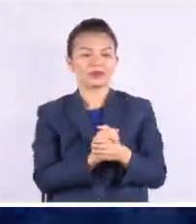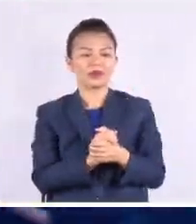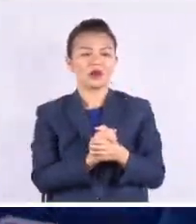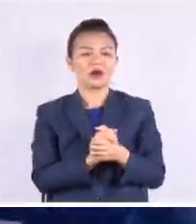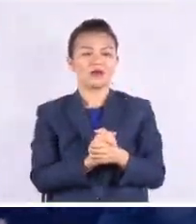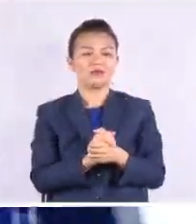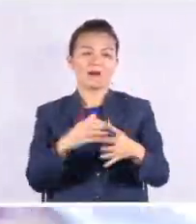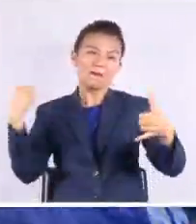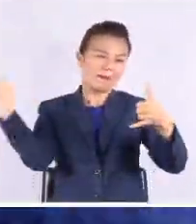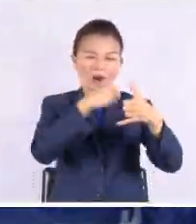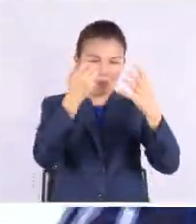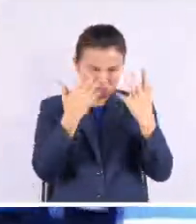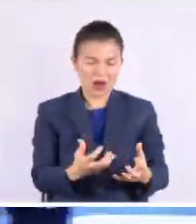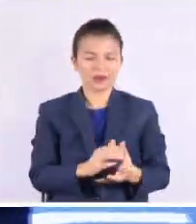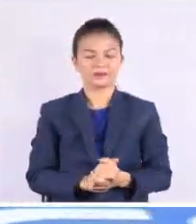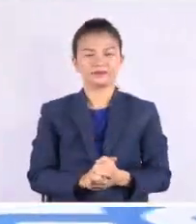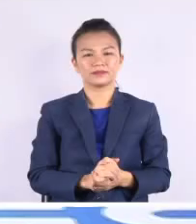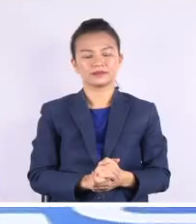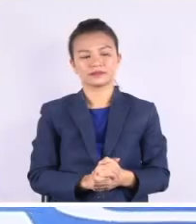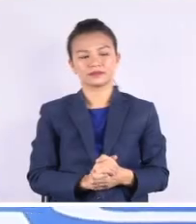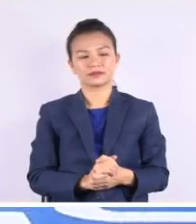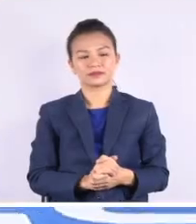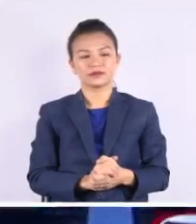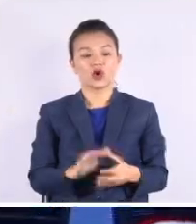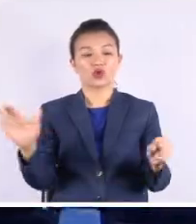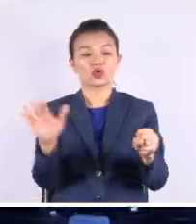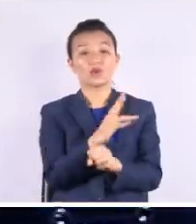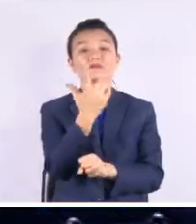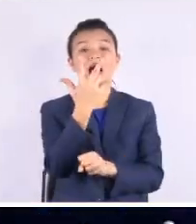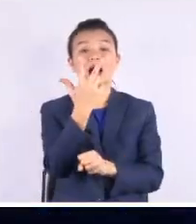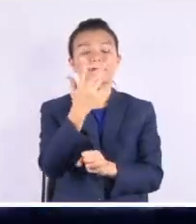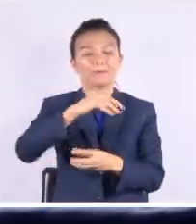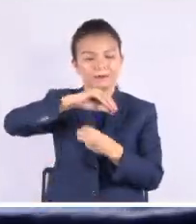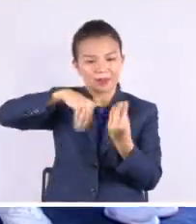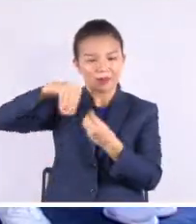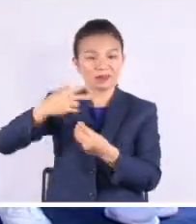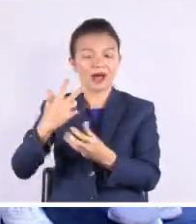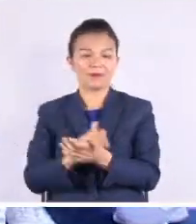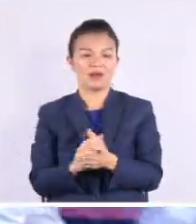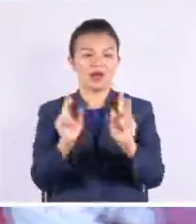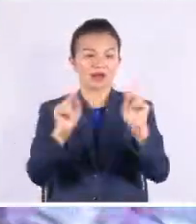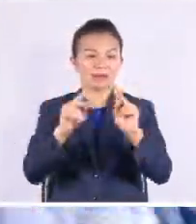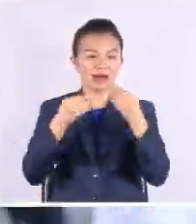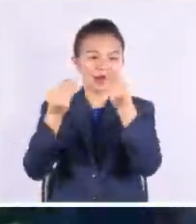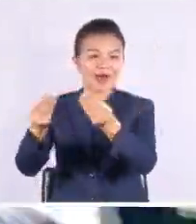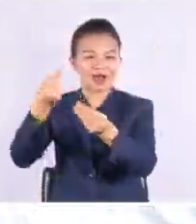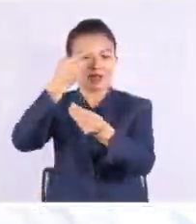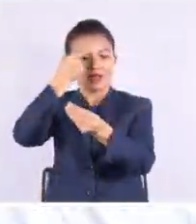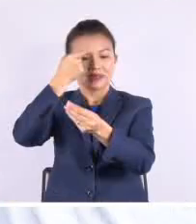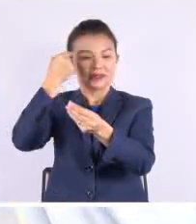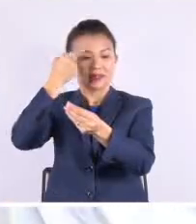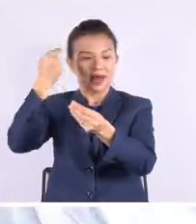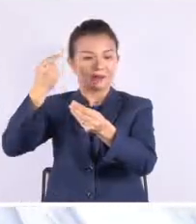ผลเสียหายกับคุณ xพอสมควรเลยทีเดียวฮะครบ 3ยกทัพกรรมการให้คะแนนเอกฉันท์ในการรัศมีขาชนนะไป